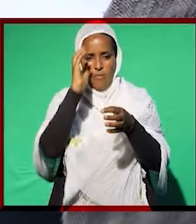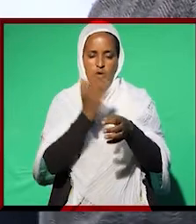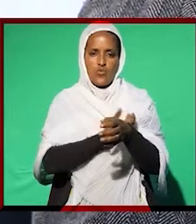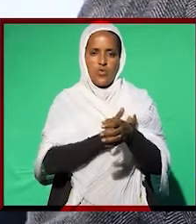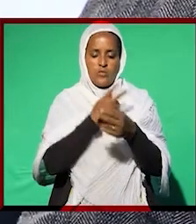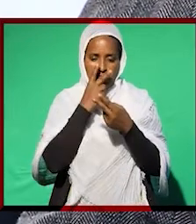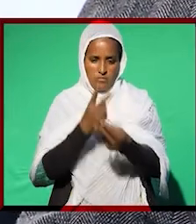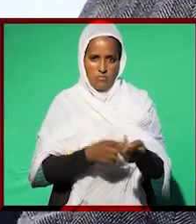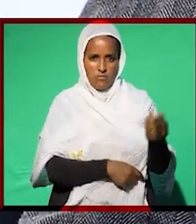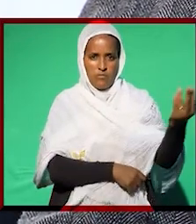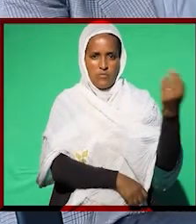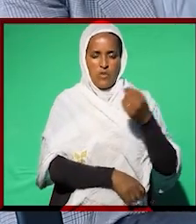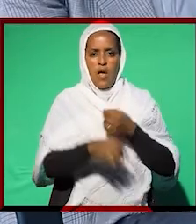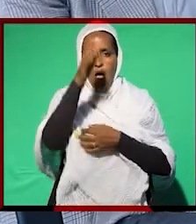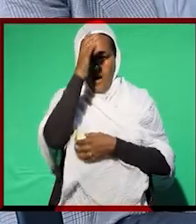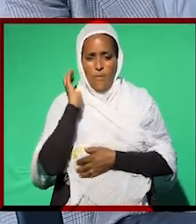የሰየመልን አባቶቻችን ነው የምንታዘዘው።